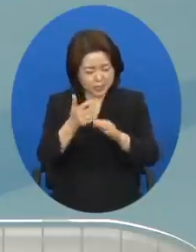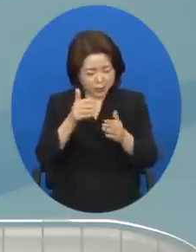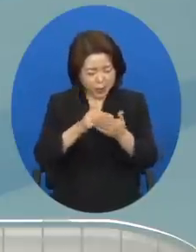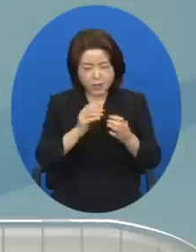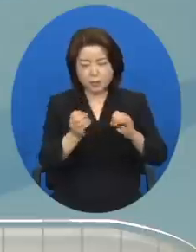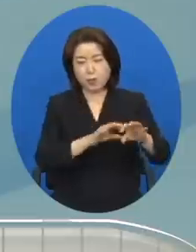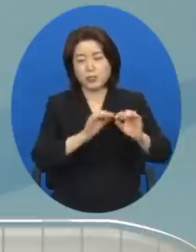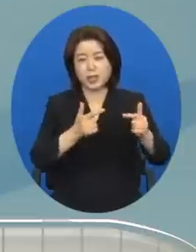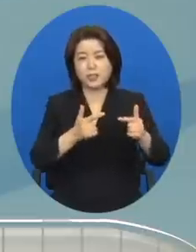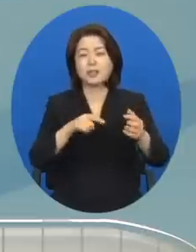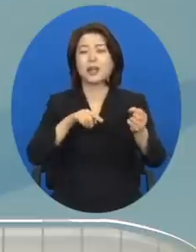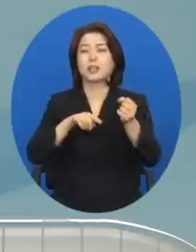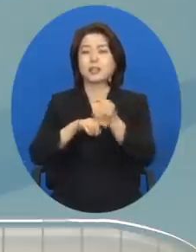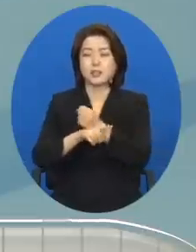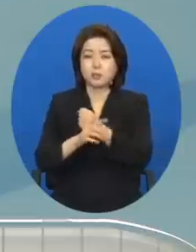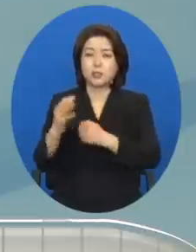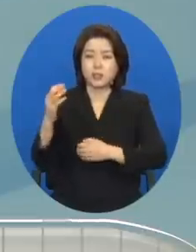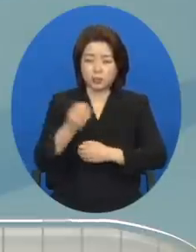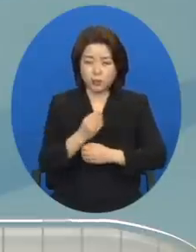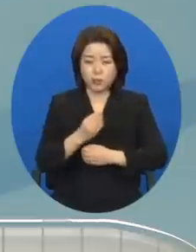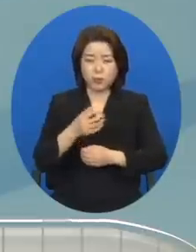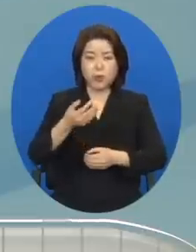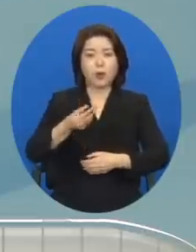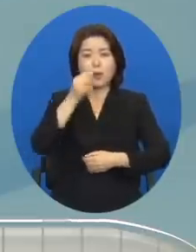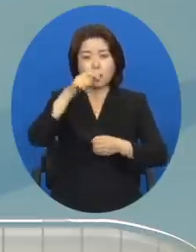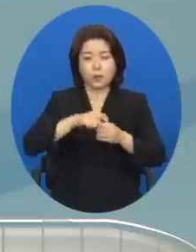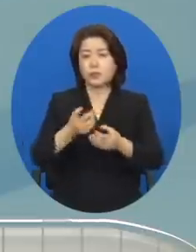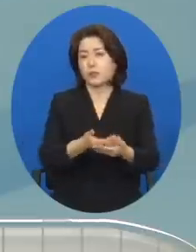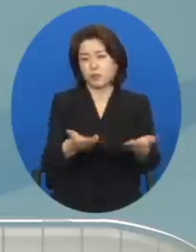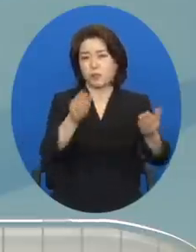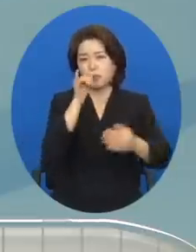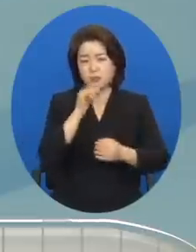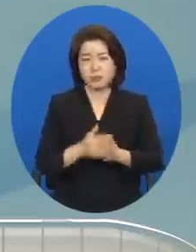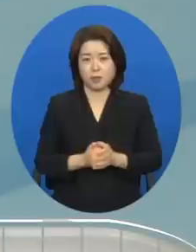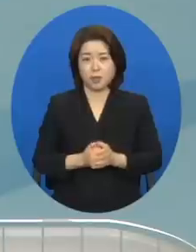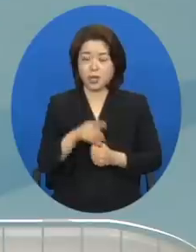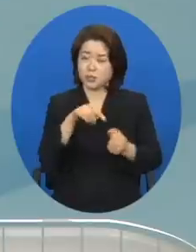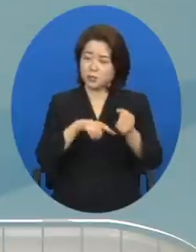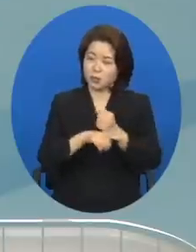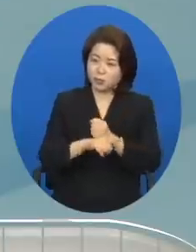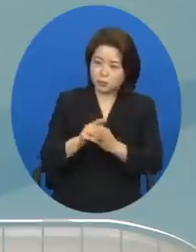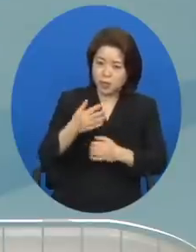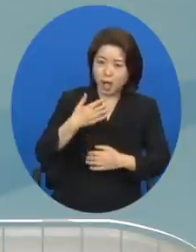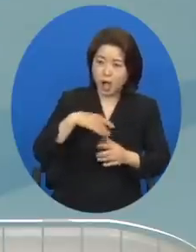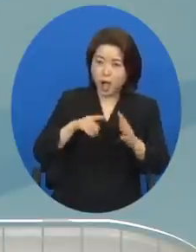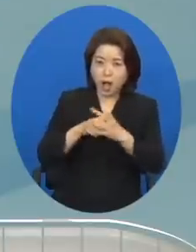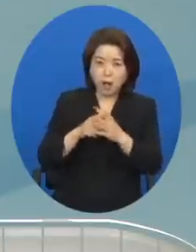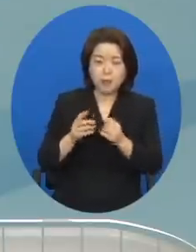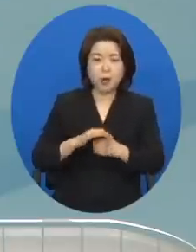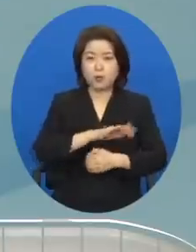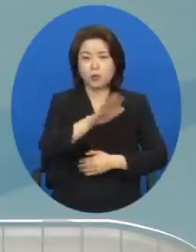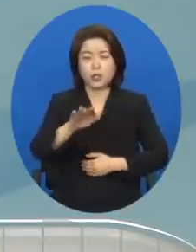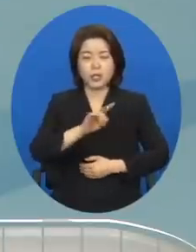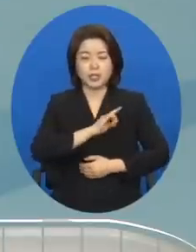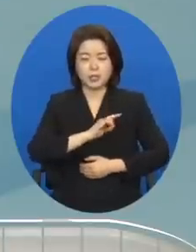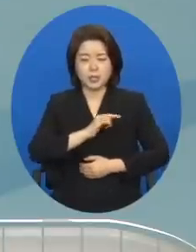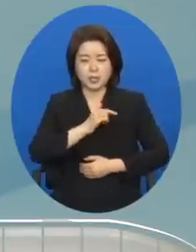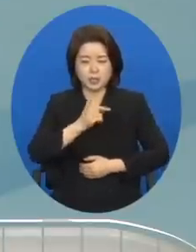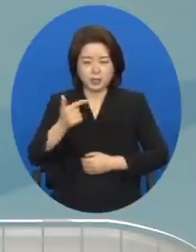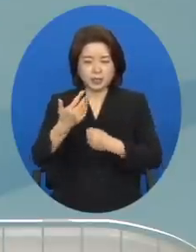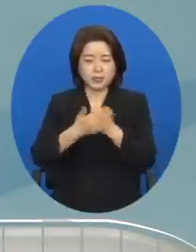거예요. 성찬의 의미를 알고 난 다음에는 우리가 받은 은혜 중에 제일 큰 은혜가 성찬의